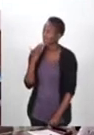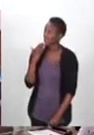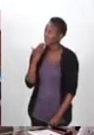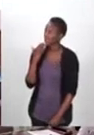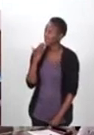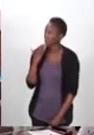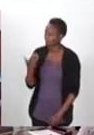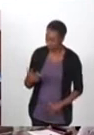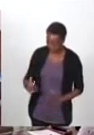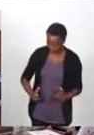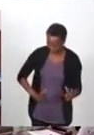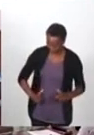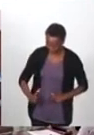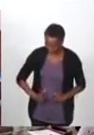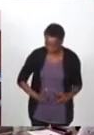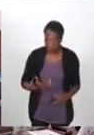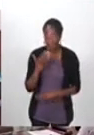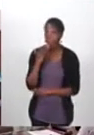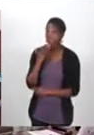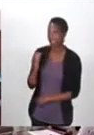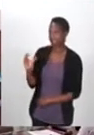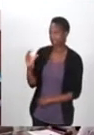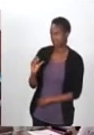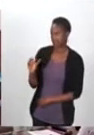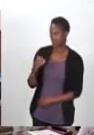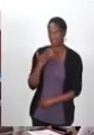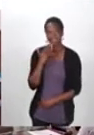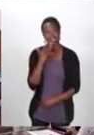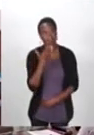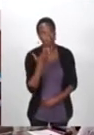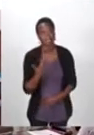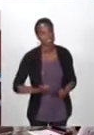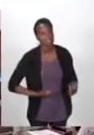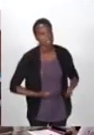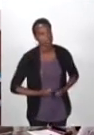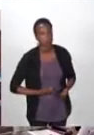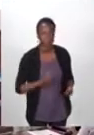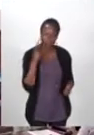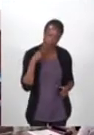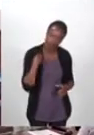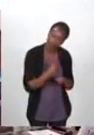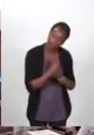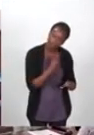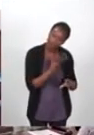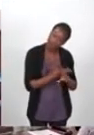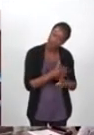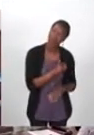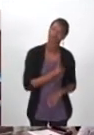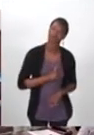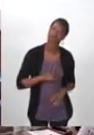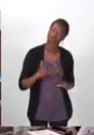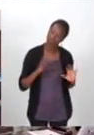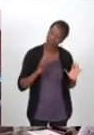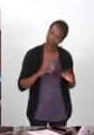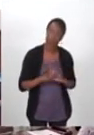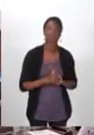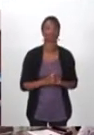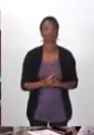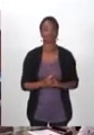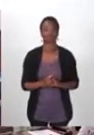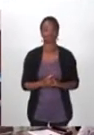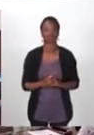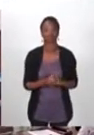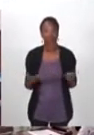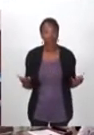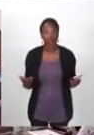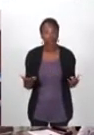Tout d'abord, merci Claudine Bichet, merci aux services aussi pour leur précieux travail. Nous pouvons aujourd'hui nous vanter de posséder